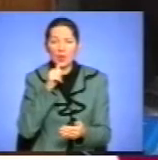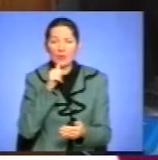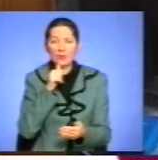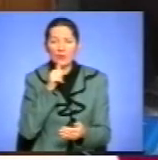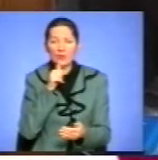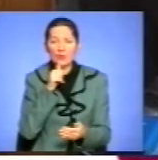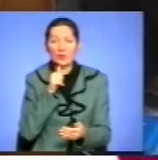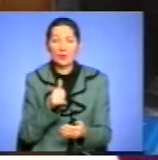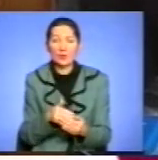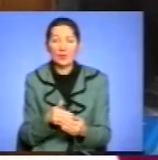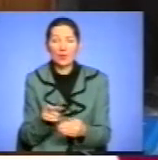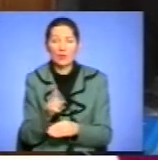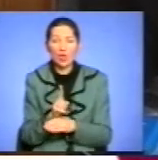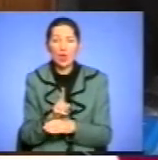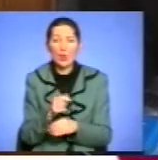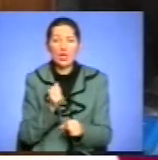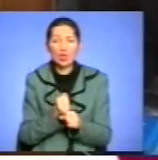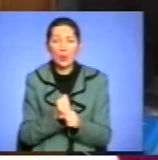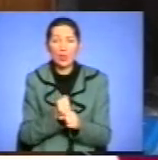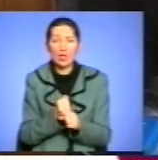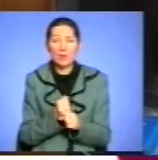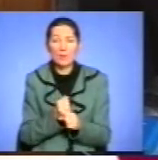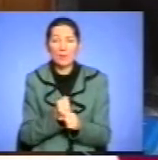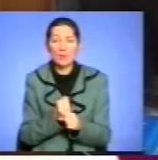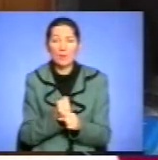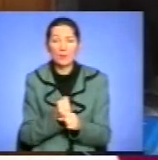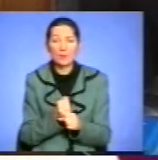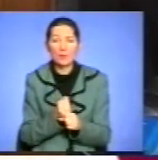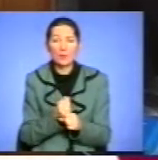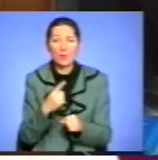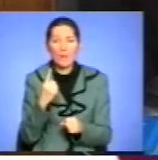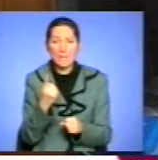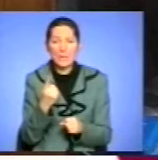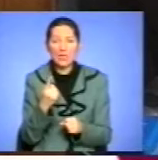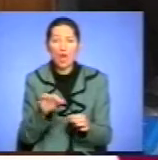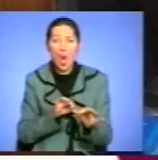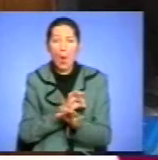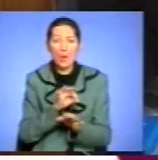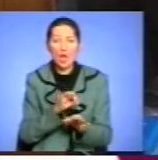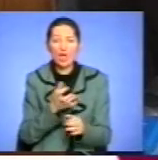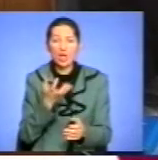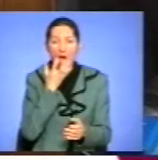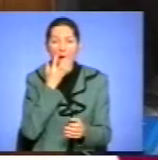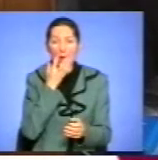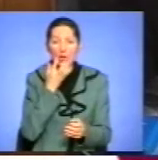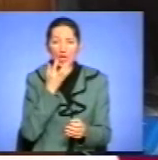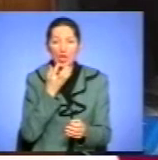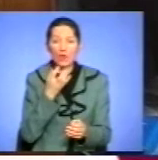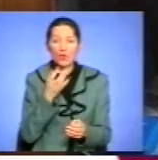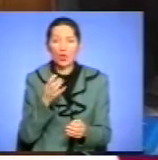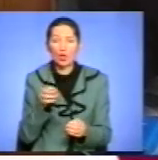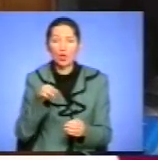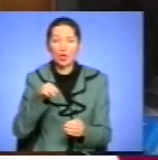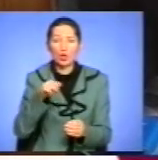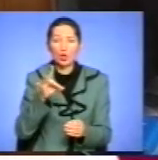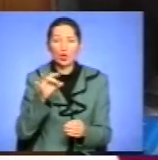вже в Тернополі зробили там перший проєкт підігріву тротуару, то до